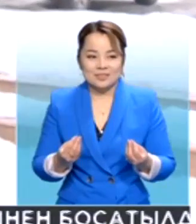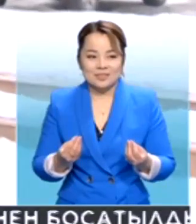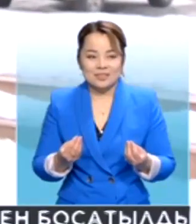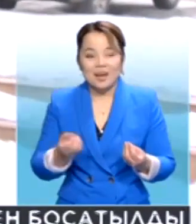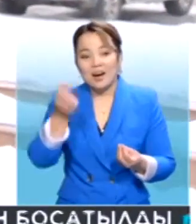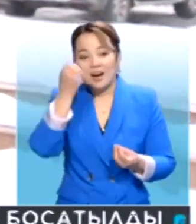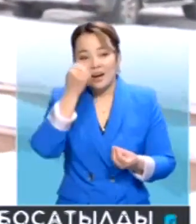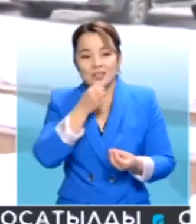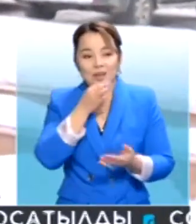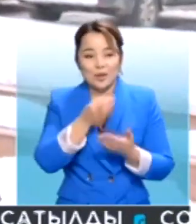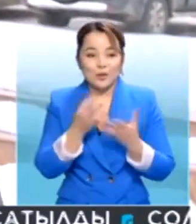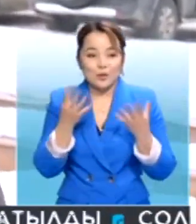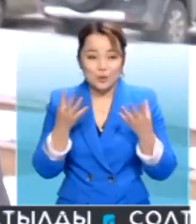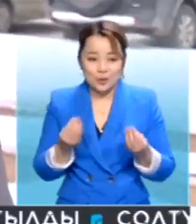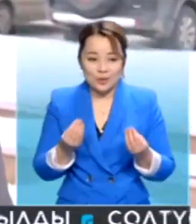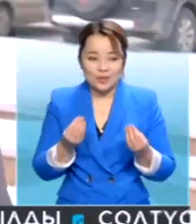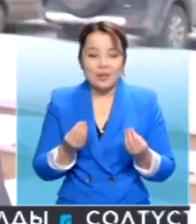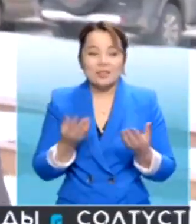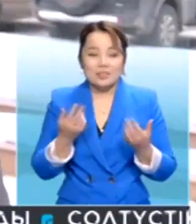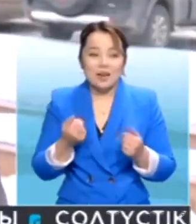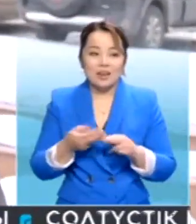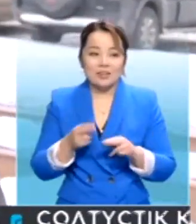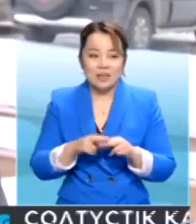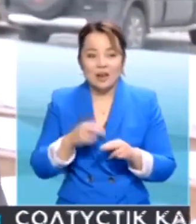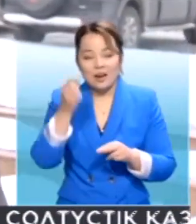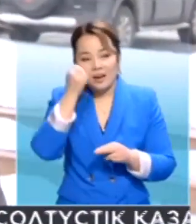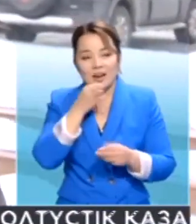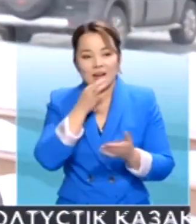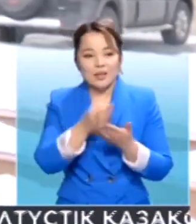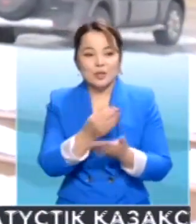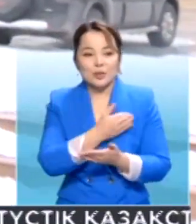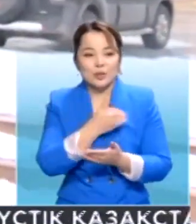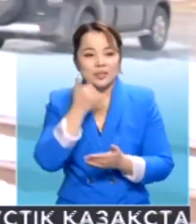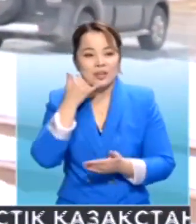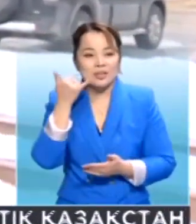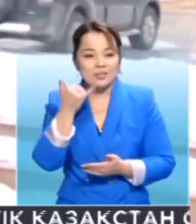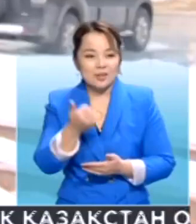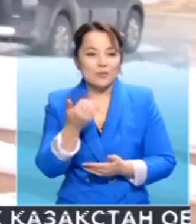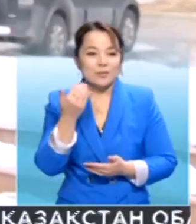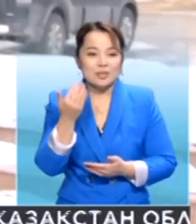Алғыс айту күні? Я, алғыс айту күні. Сол сізге алғыс айтайын деп хабарласып тұр едім.